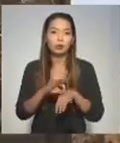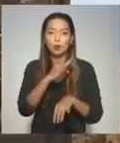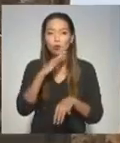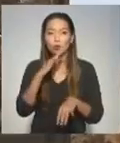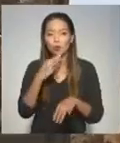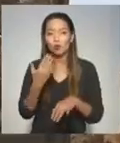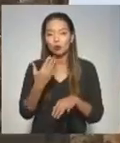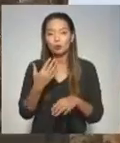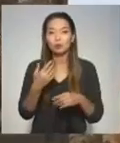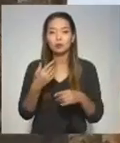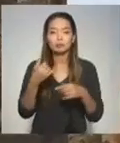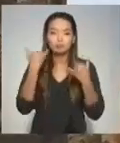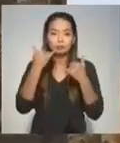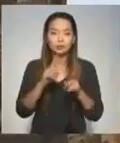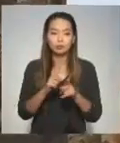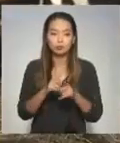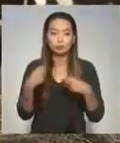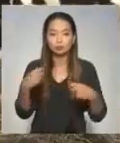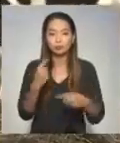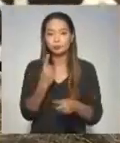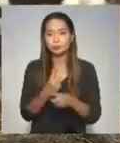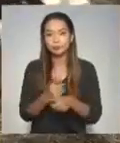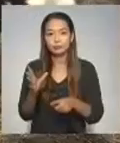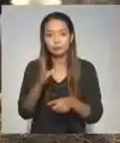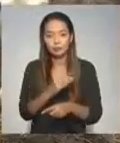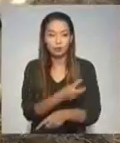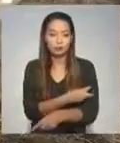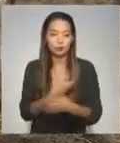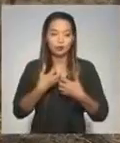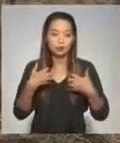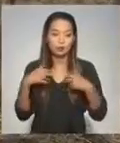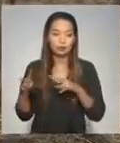Көпшілік өзге төрт түлігін сыртқа шығармауы тиіс. Барлығы мал дәрігерінің бақылауында болады.